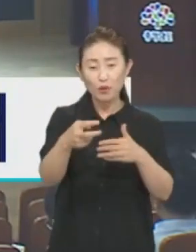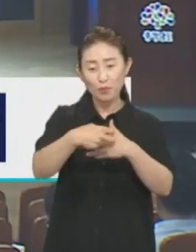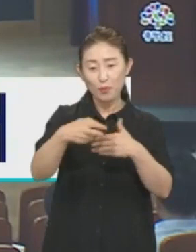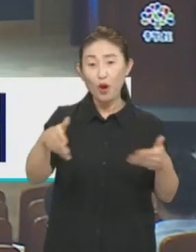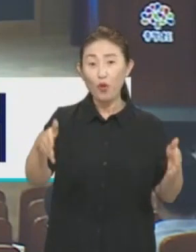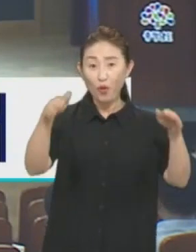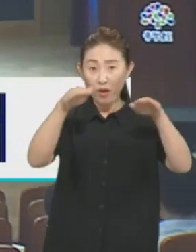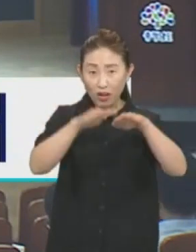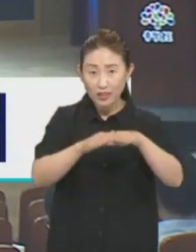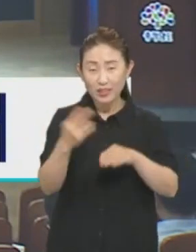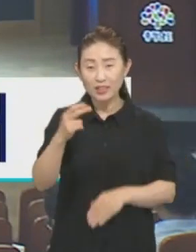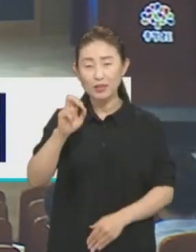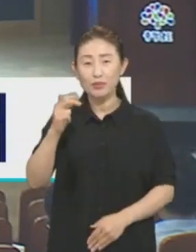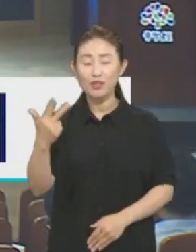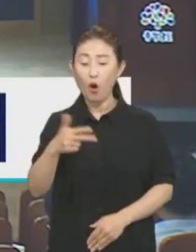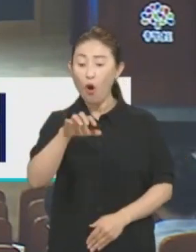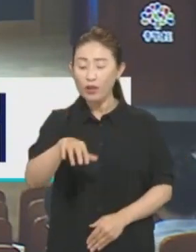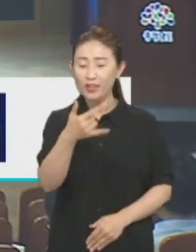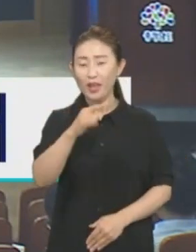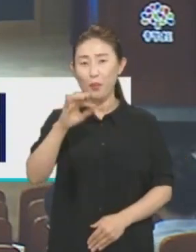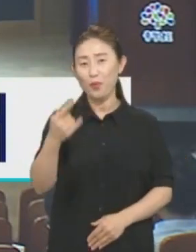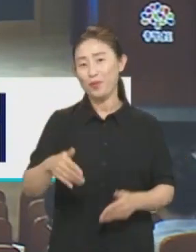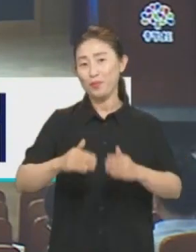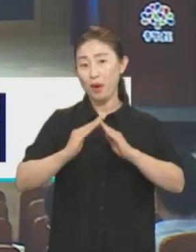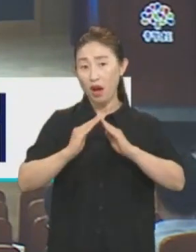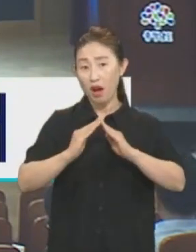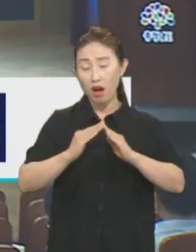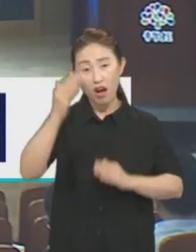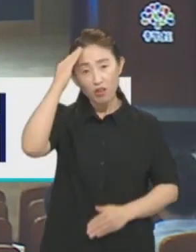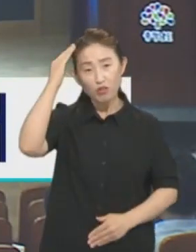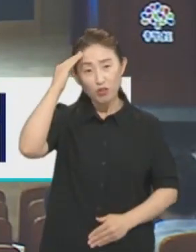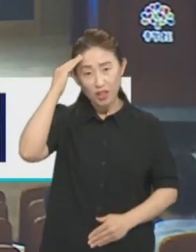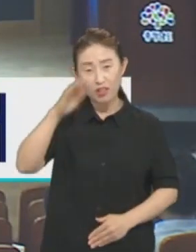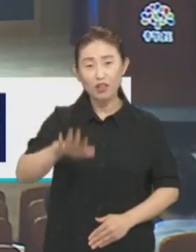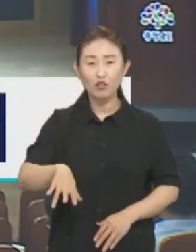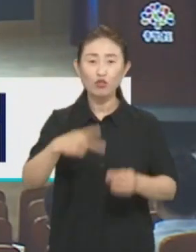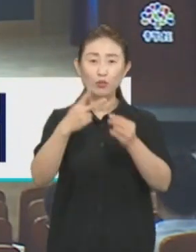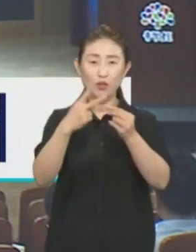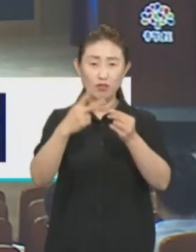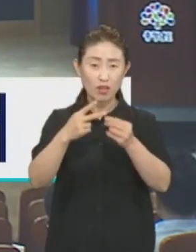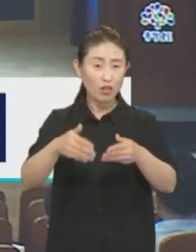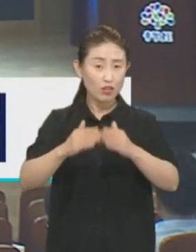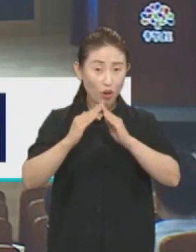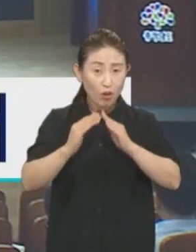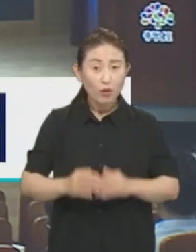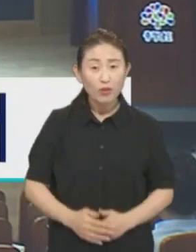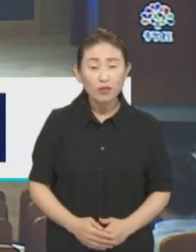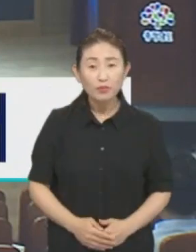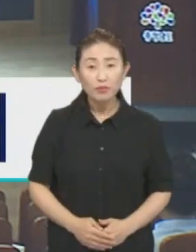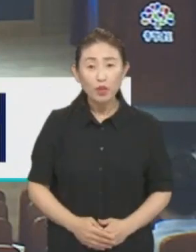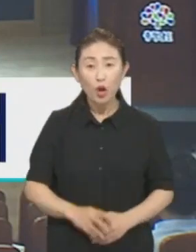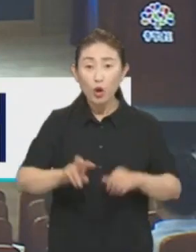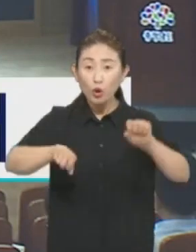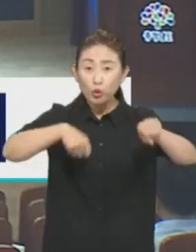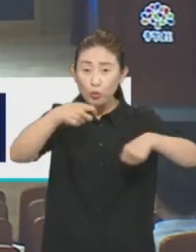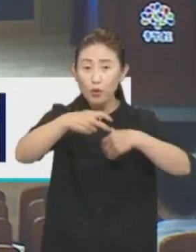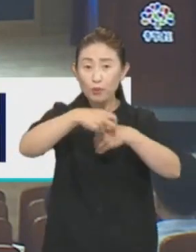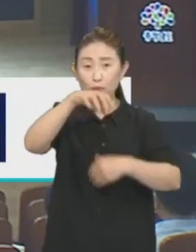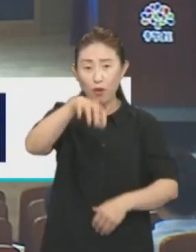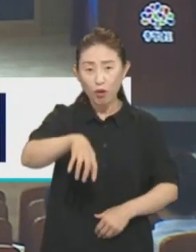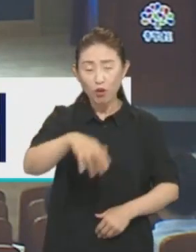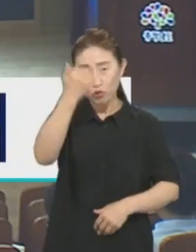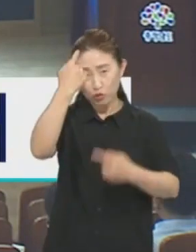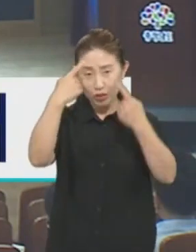2027년 내포 신도시에 들어설 예정입니다. 국내에선 서울대에 이어 두 번째라고 하는데요. 이